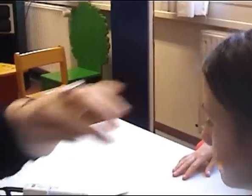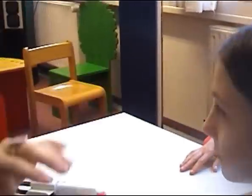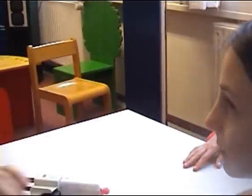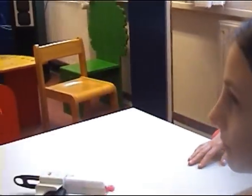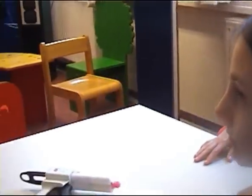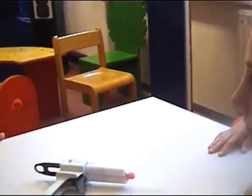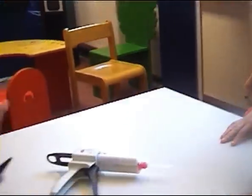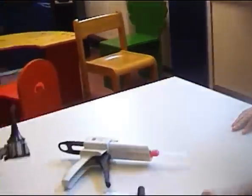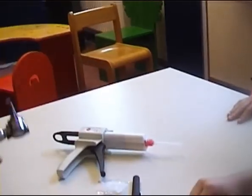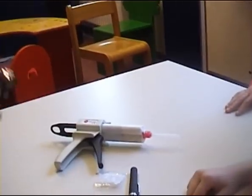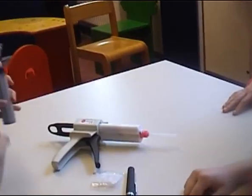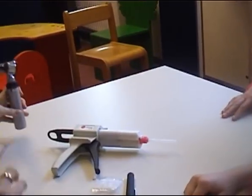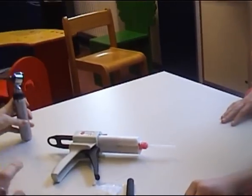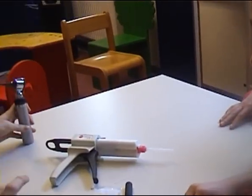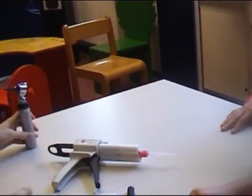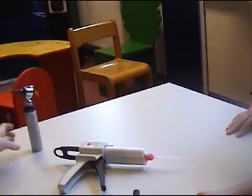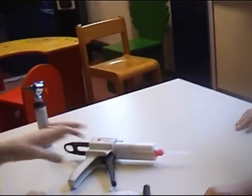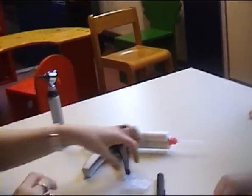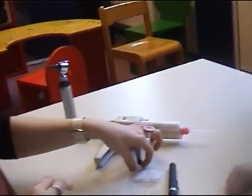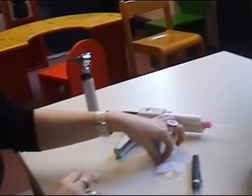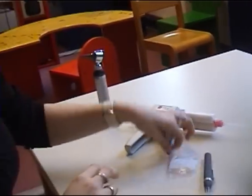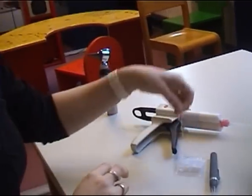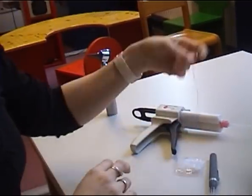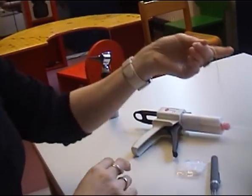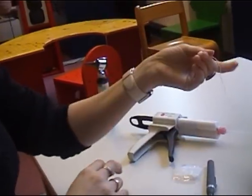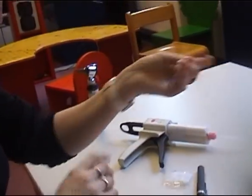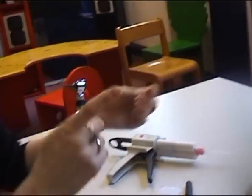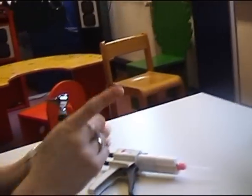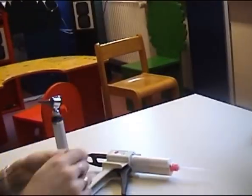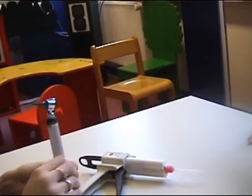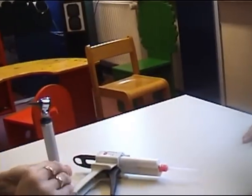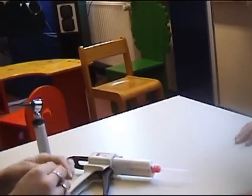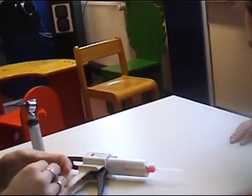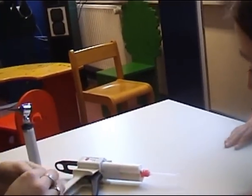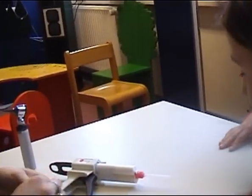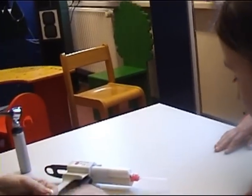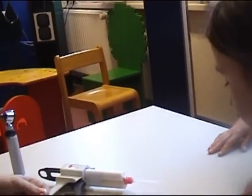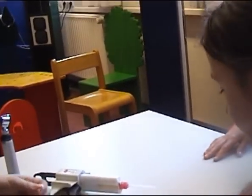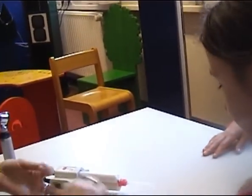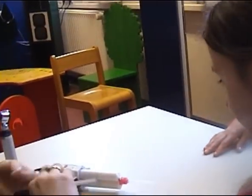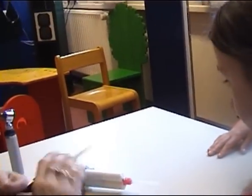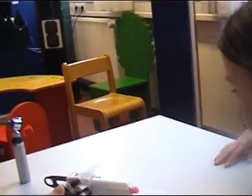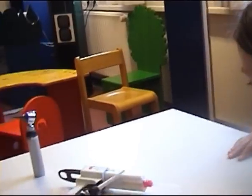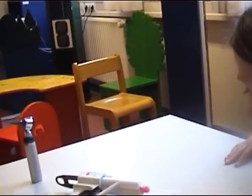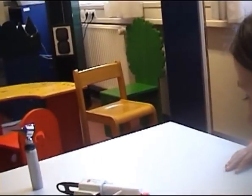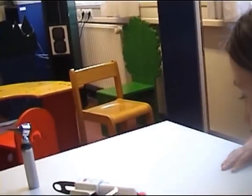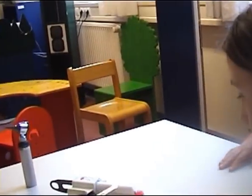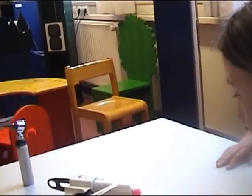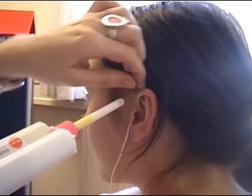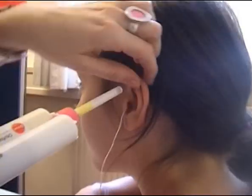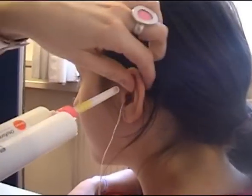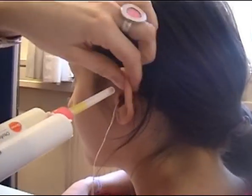Genau. Super. Das passt. Jetzt kommt die Watte hinein, gell? Ja, machen wir Licht.